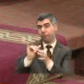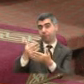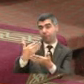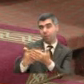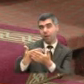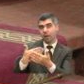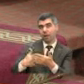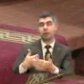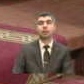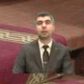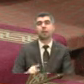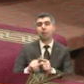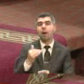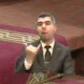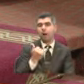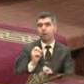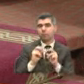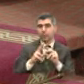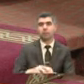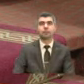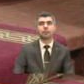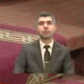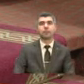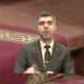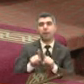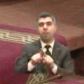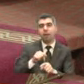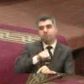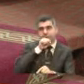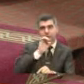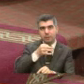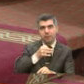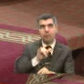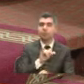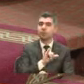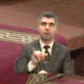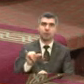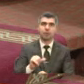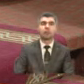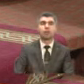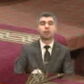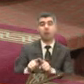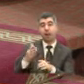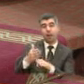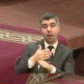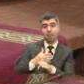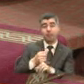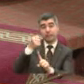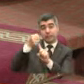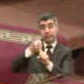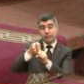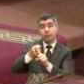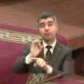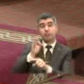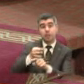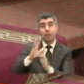حصيلة جيدة، ماشي داكشي اللي بغينا، ولكن ماشي داكشي اللي كان، كاين واحد المجهود تبدل، ولكن